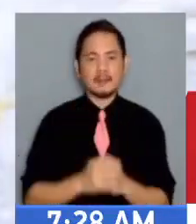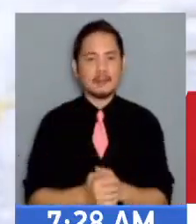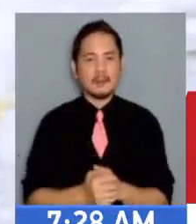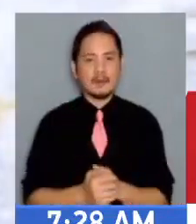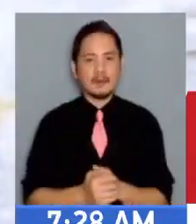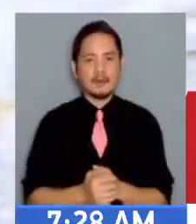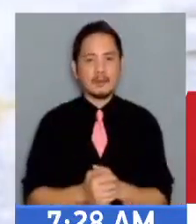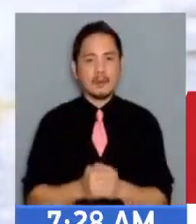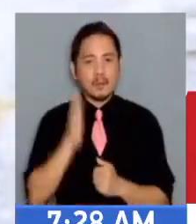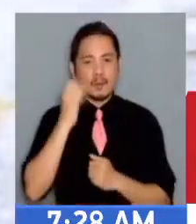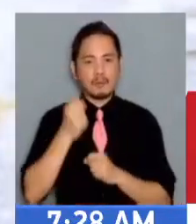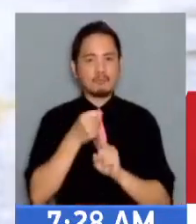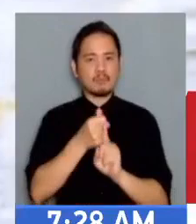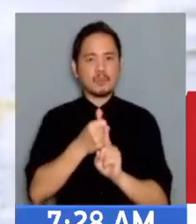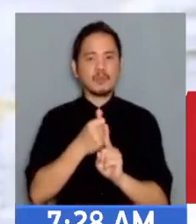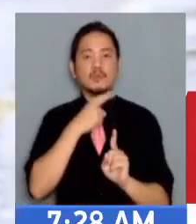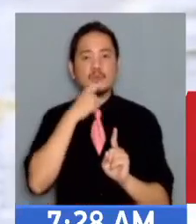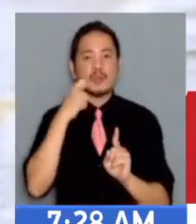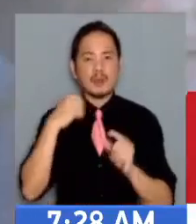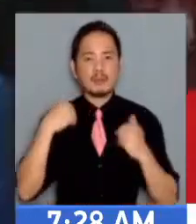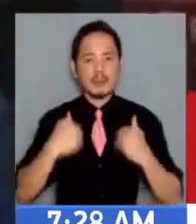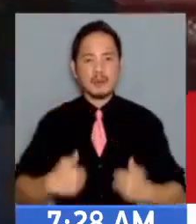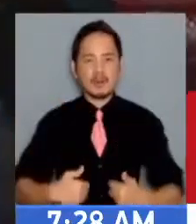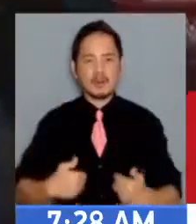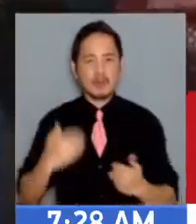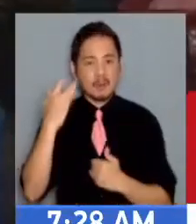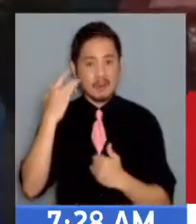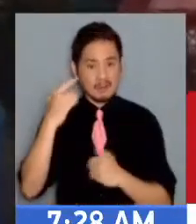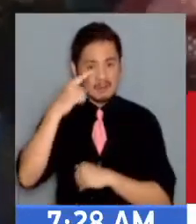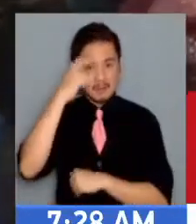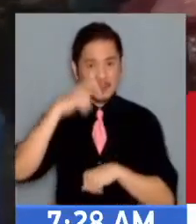ngayong mainit ang panahon.